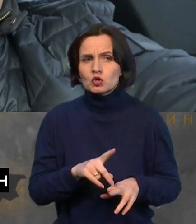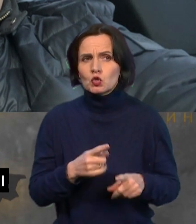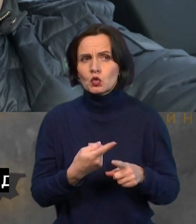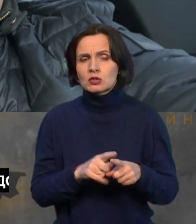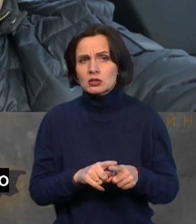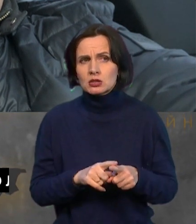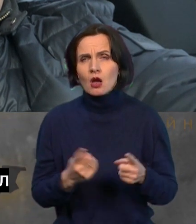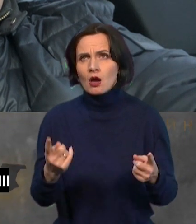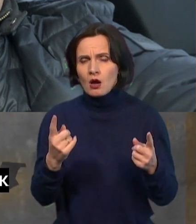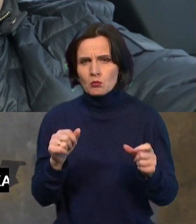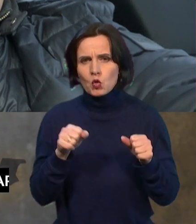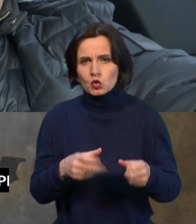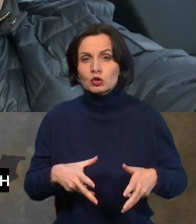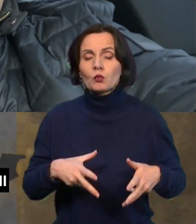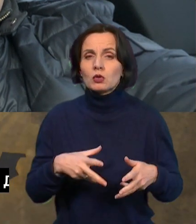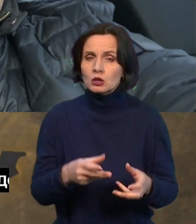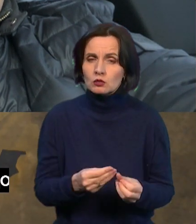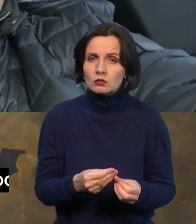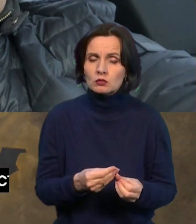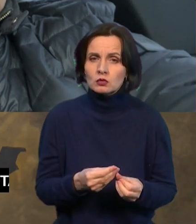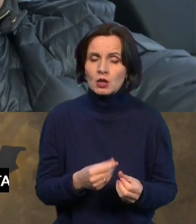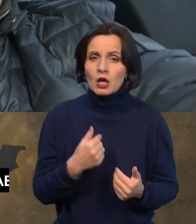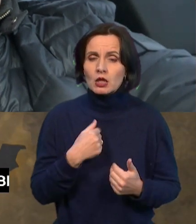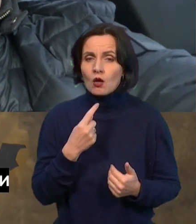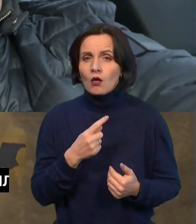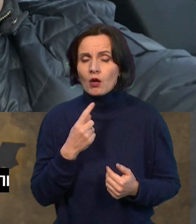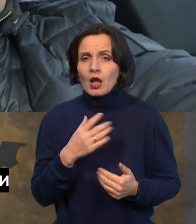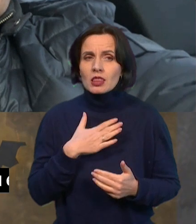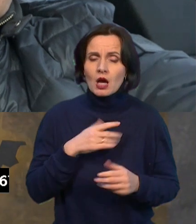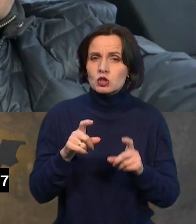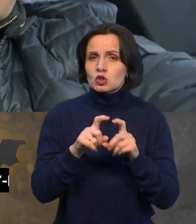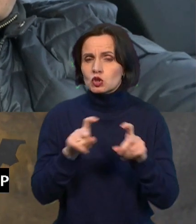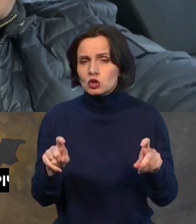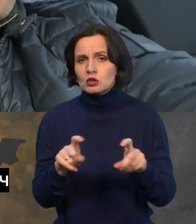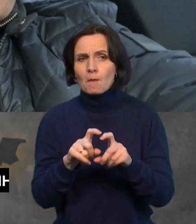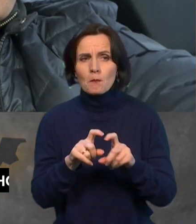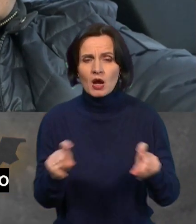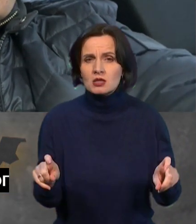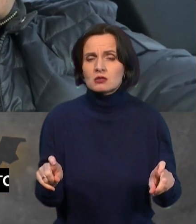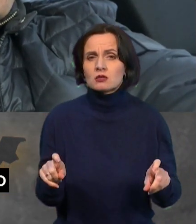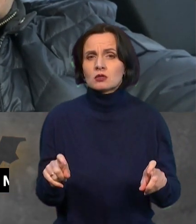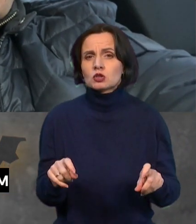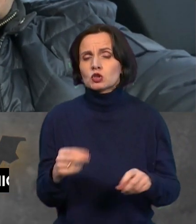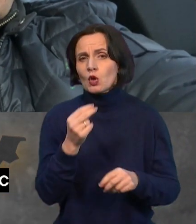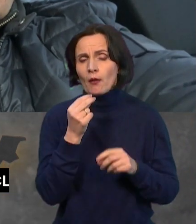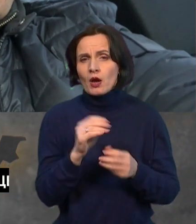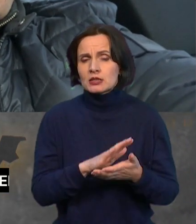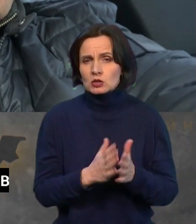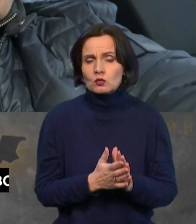може вплинути? Саме маю на увазі наші магазини, наші крамниці, продовольчу